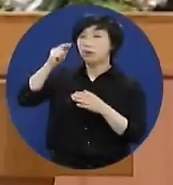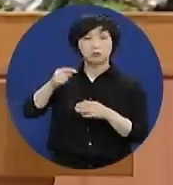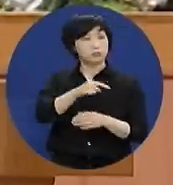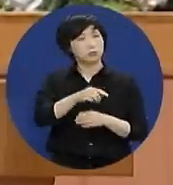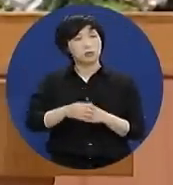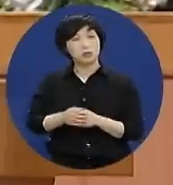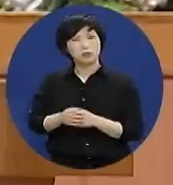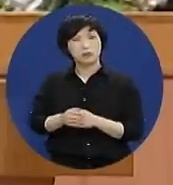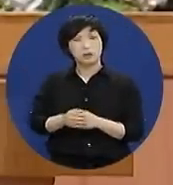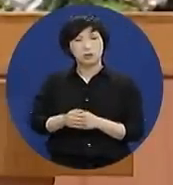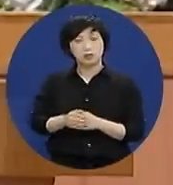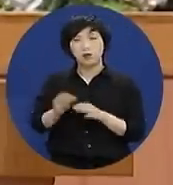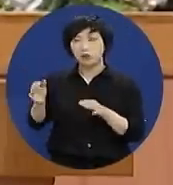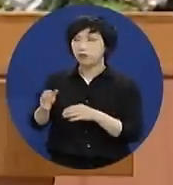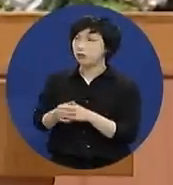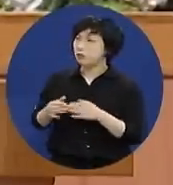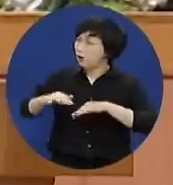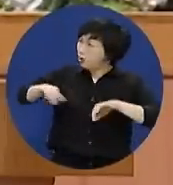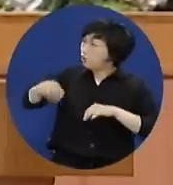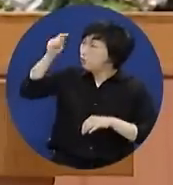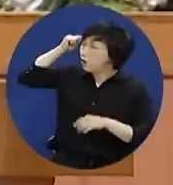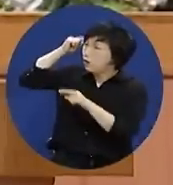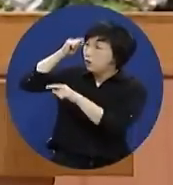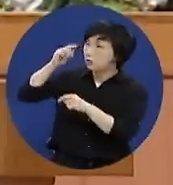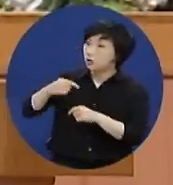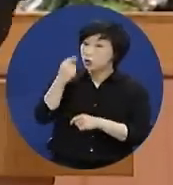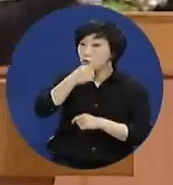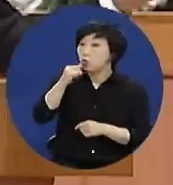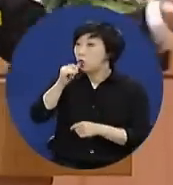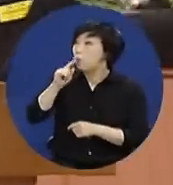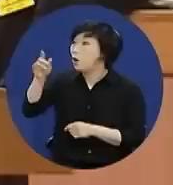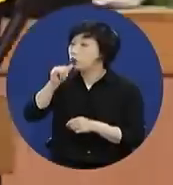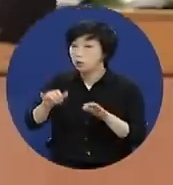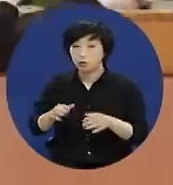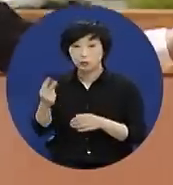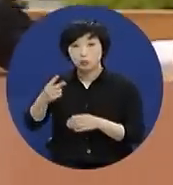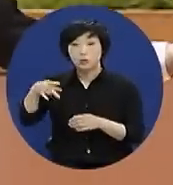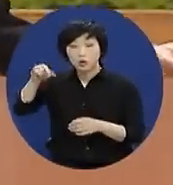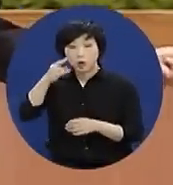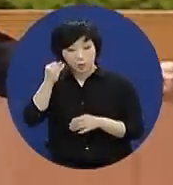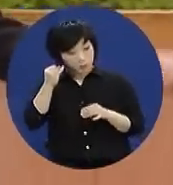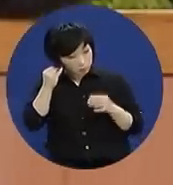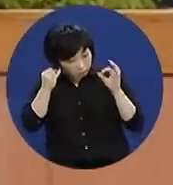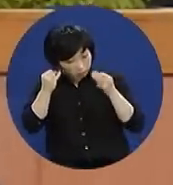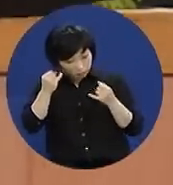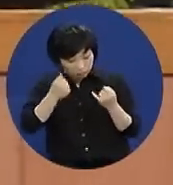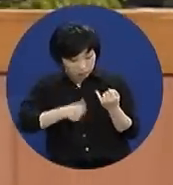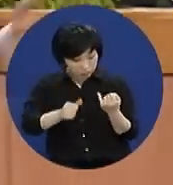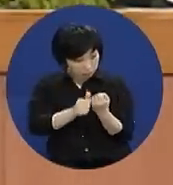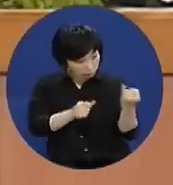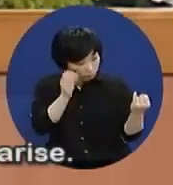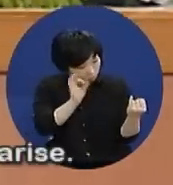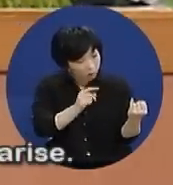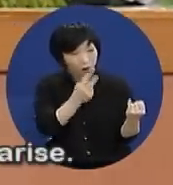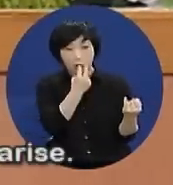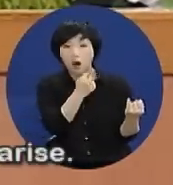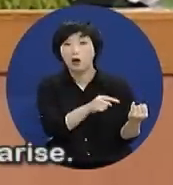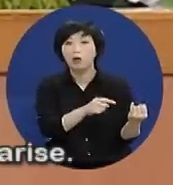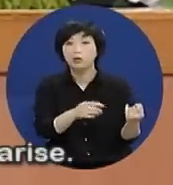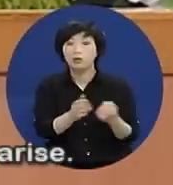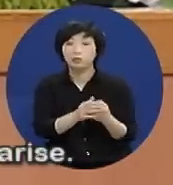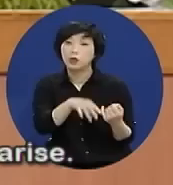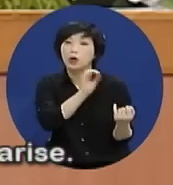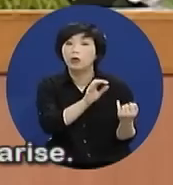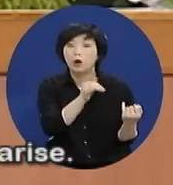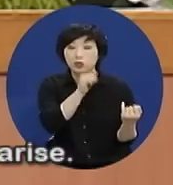応えする時姑がいちいち干渉するからですと同然のように自分の論理を集中します一歩シトにとって